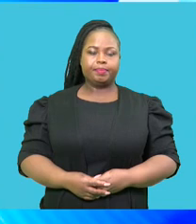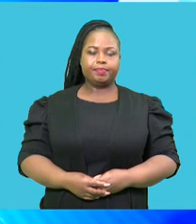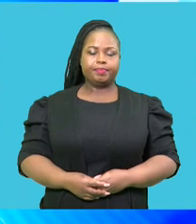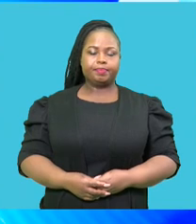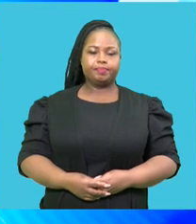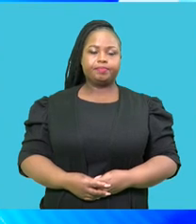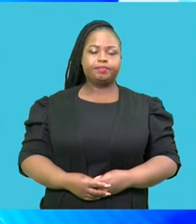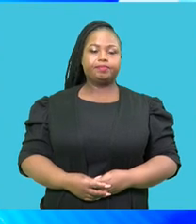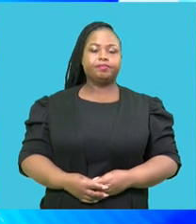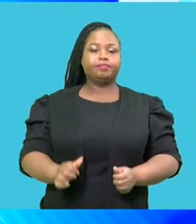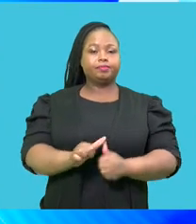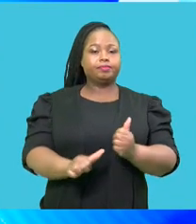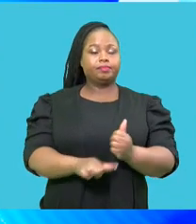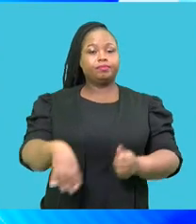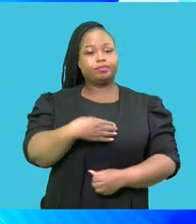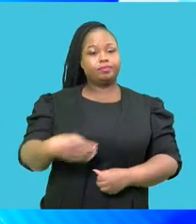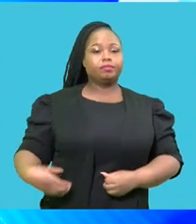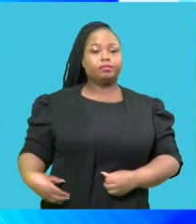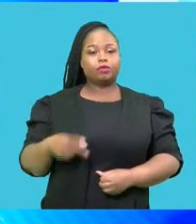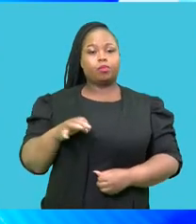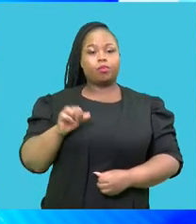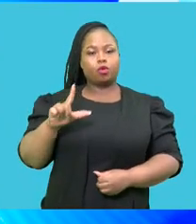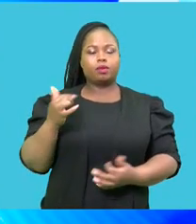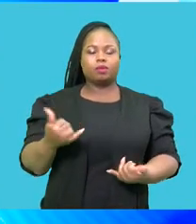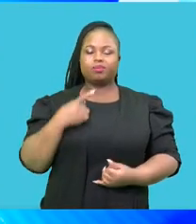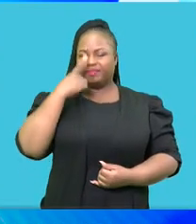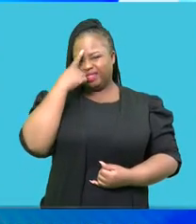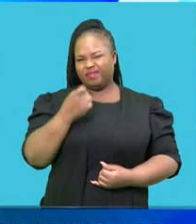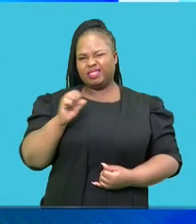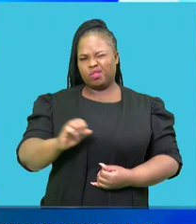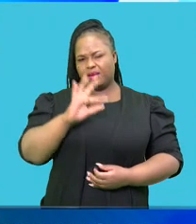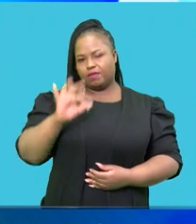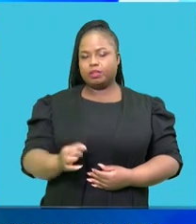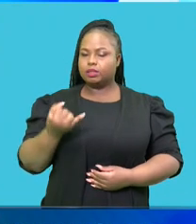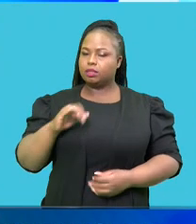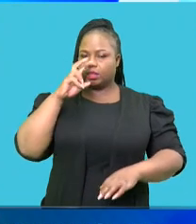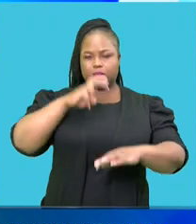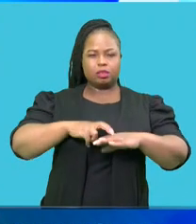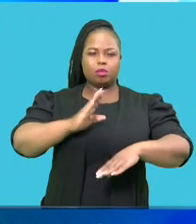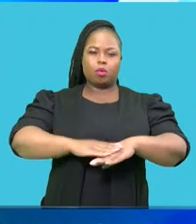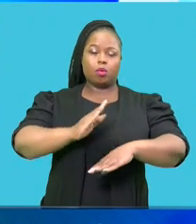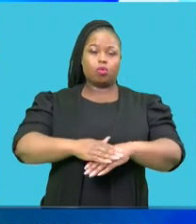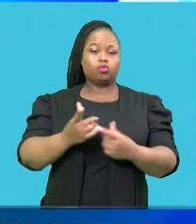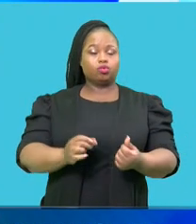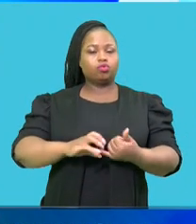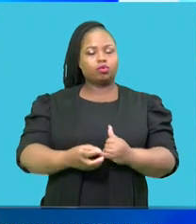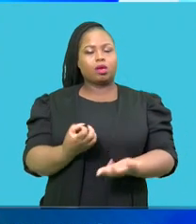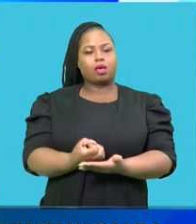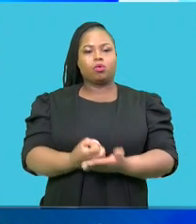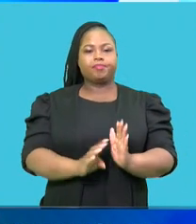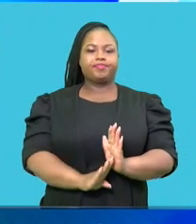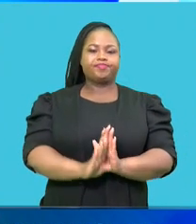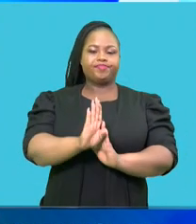Epi nga menga meluwezo Paul Mashadile, ukolo loa ekitini nyingzima Afrika isa iinde indele lo kufanele ihambe maelano kututugi sogo mnoto